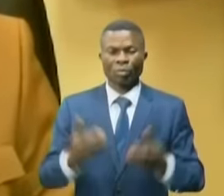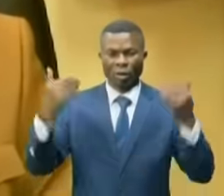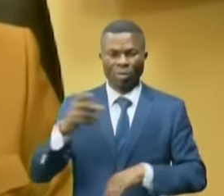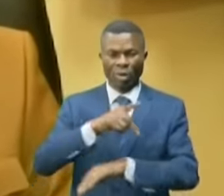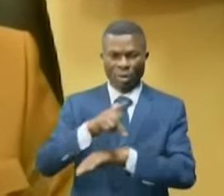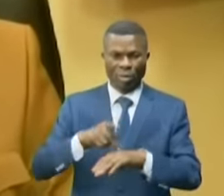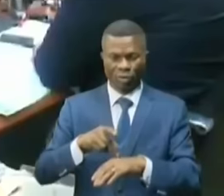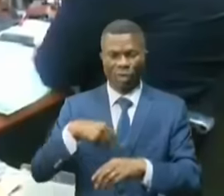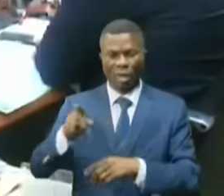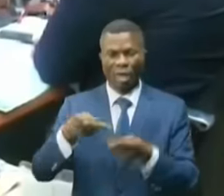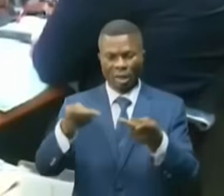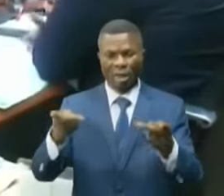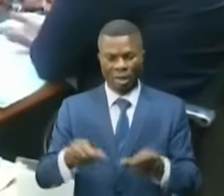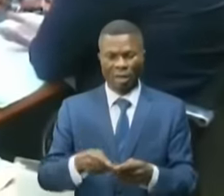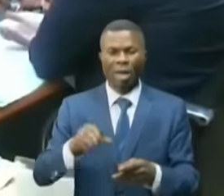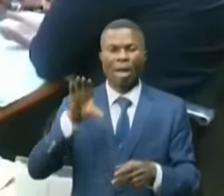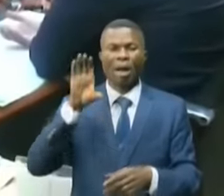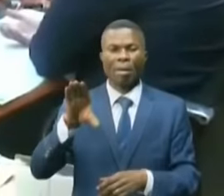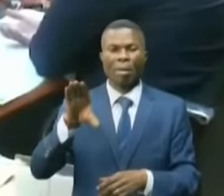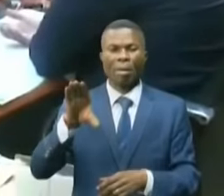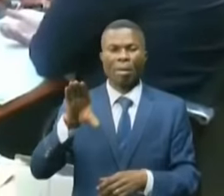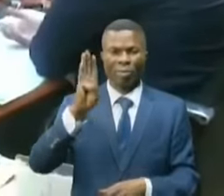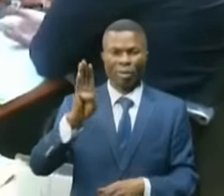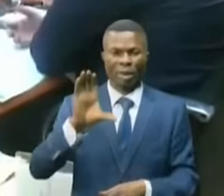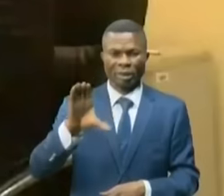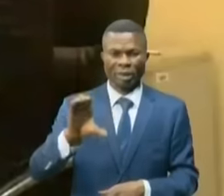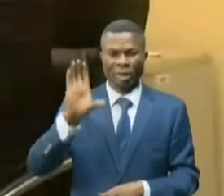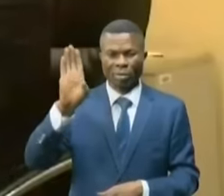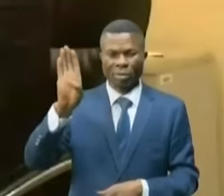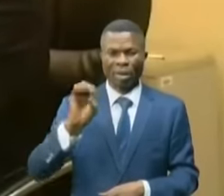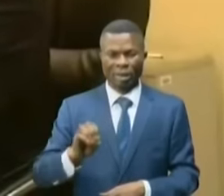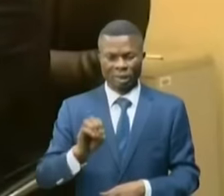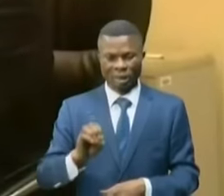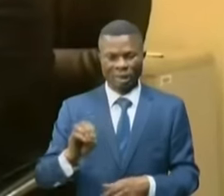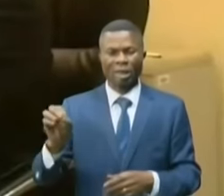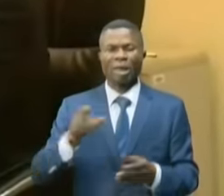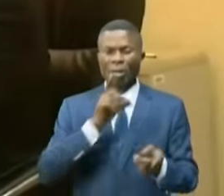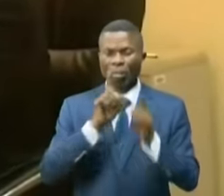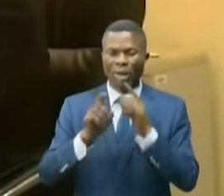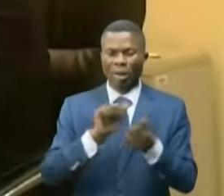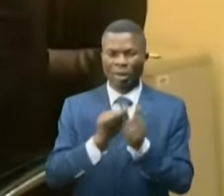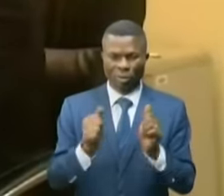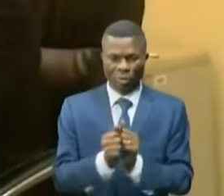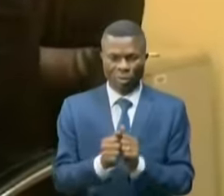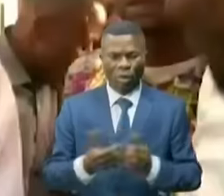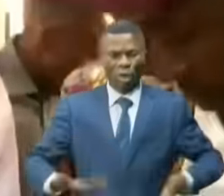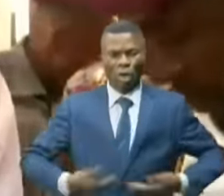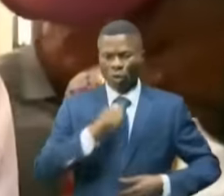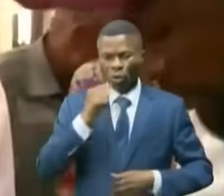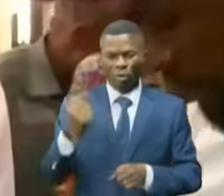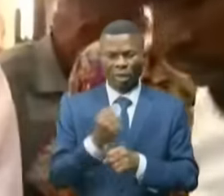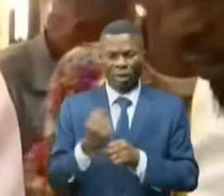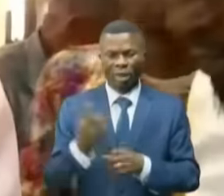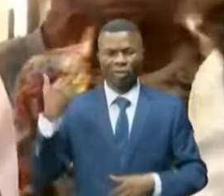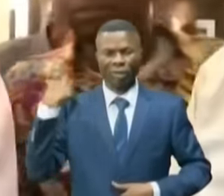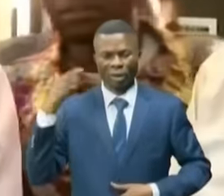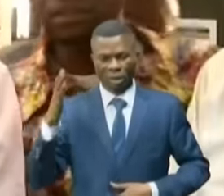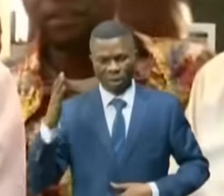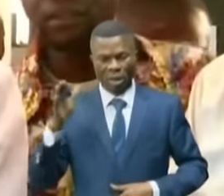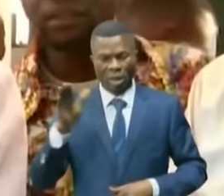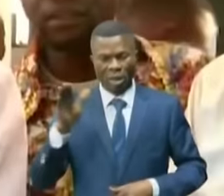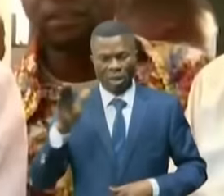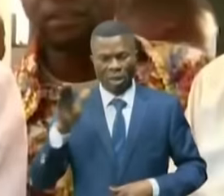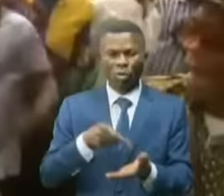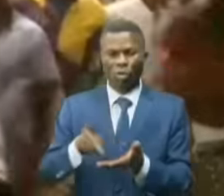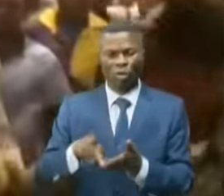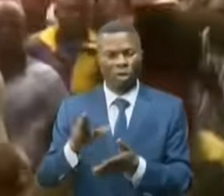s'est rendue à l'Equity BCDC, où il a pris langue avec son directeur provincial au sujet du mécontentement des fonctionnaires de l'État, dont la plupart n'ont pas